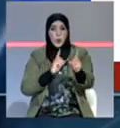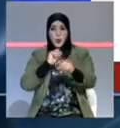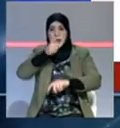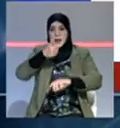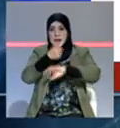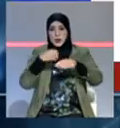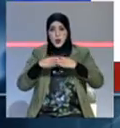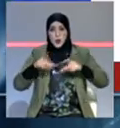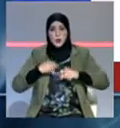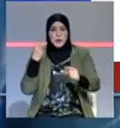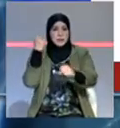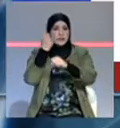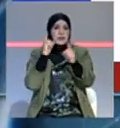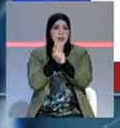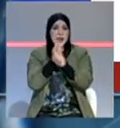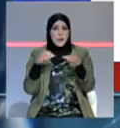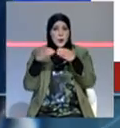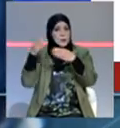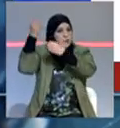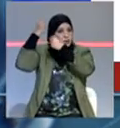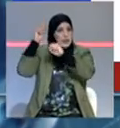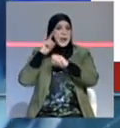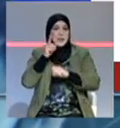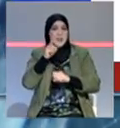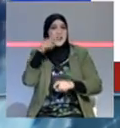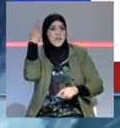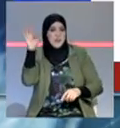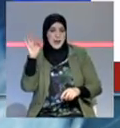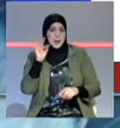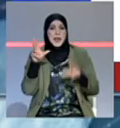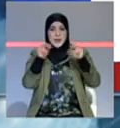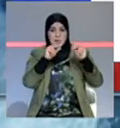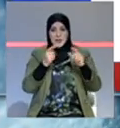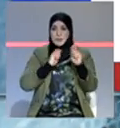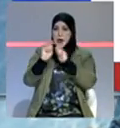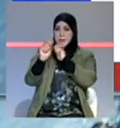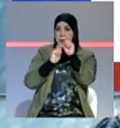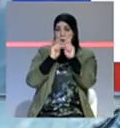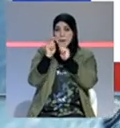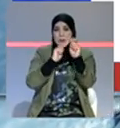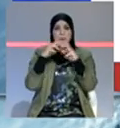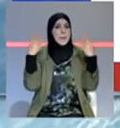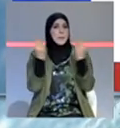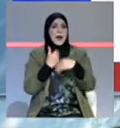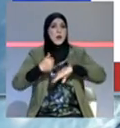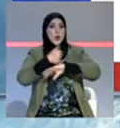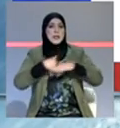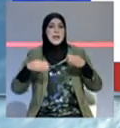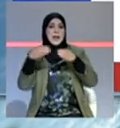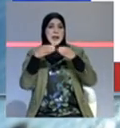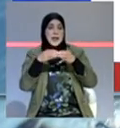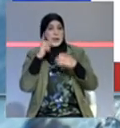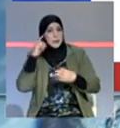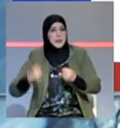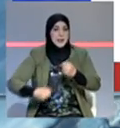رؤساء البعثات القنصليه التونسيه المعتمدين في فرنسا كما سيجري محادثات مع رؤساء الهياكل اذا عمل